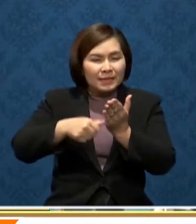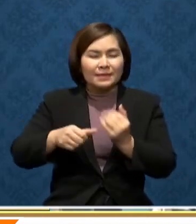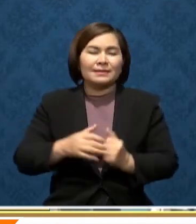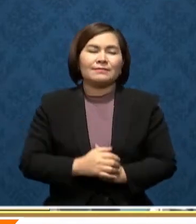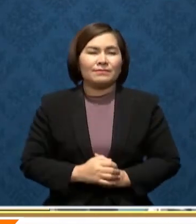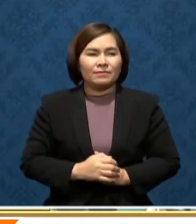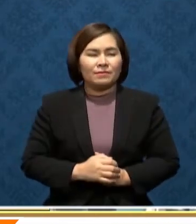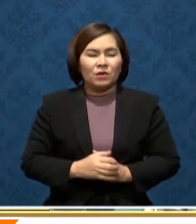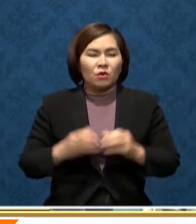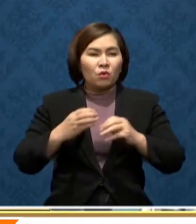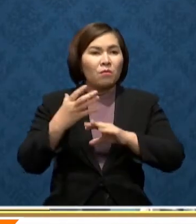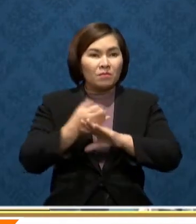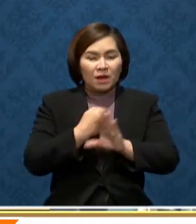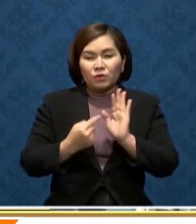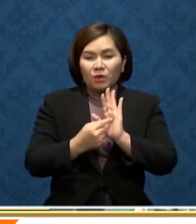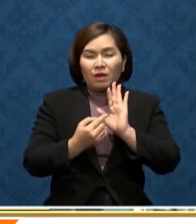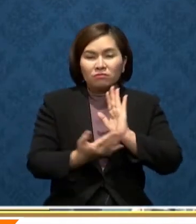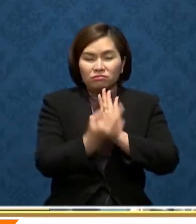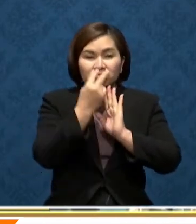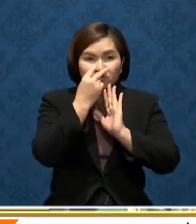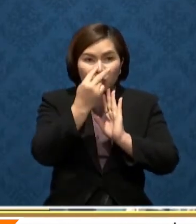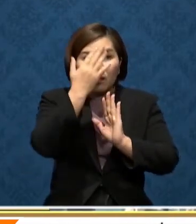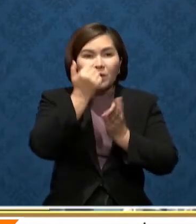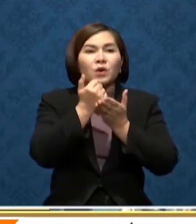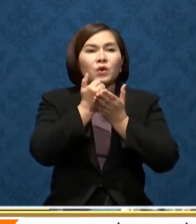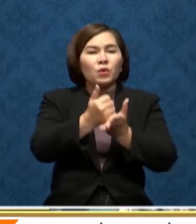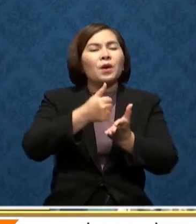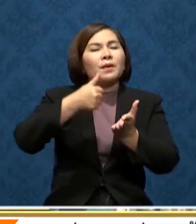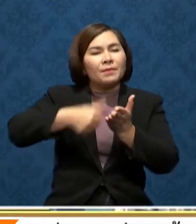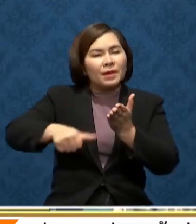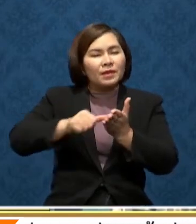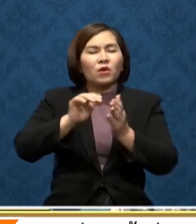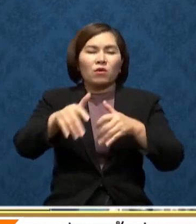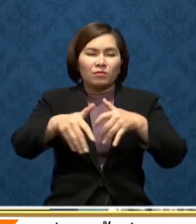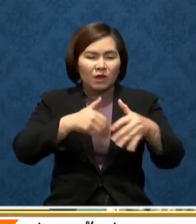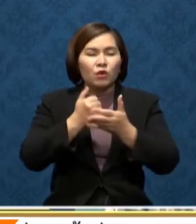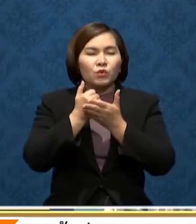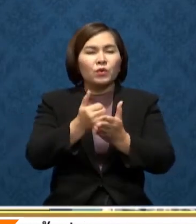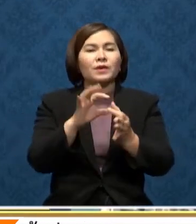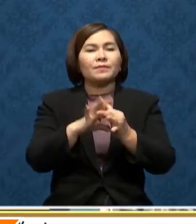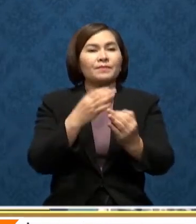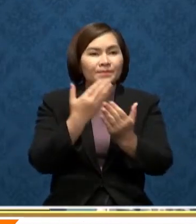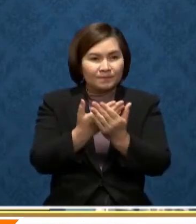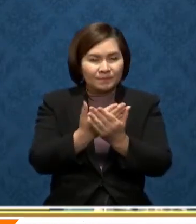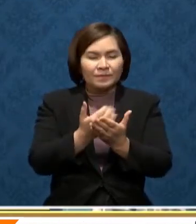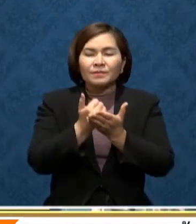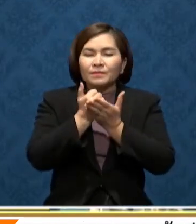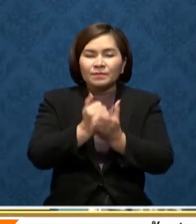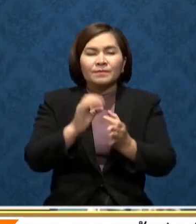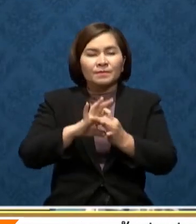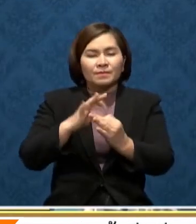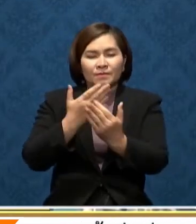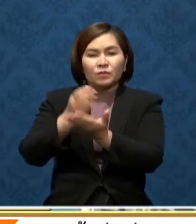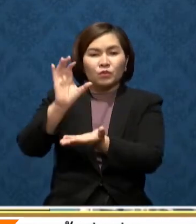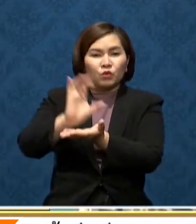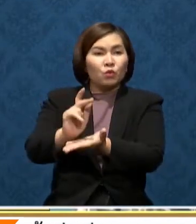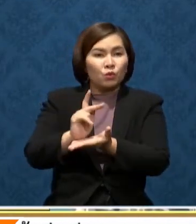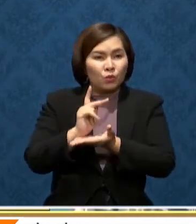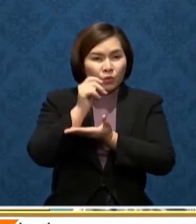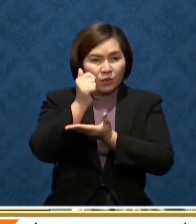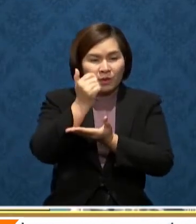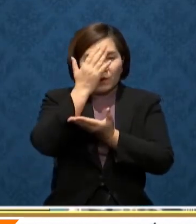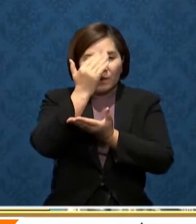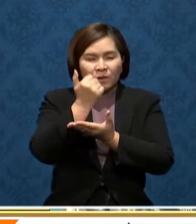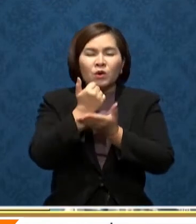พรรคผมพยายามนำเสนอเพื่อช่วยเหลือด้านภาษีช่วยเหลือทางการเงินช่วยเหลือร่างแหล่งเงินทุนเพื่อเป็นทุน